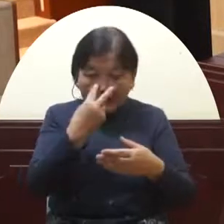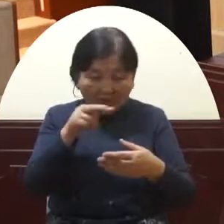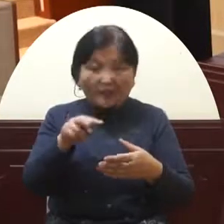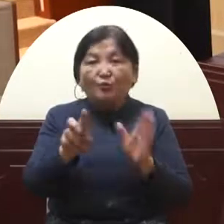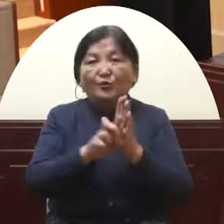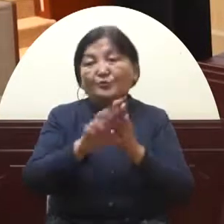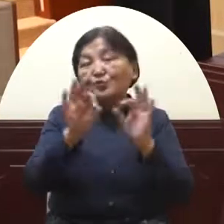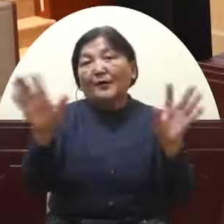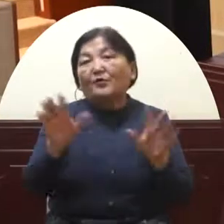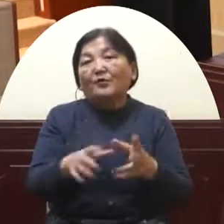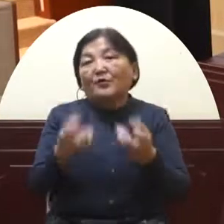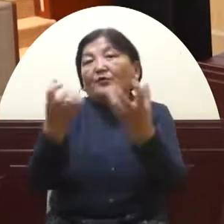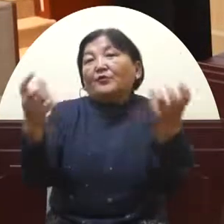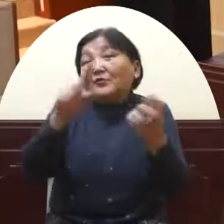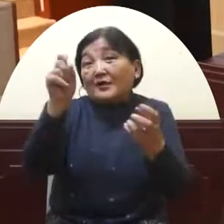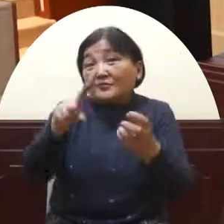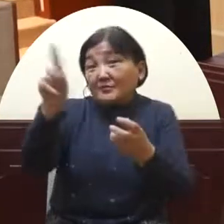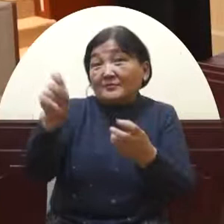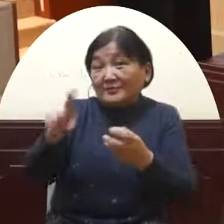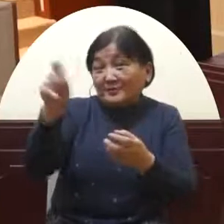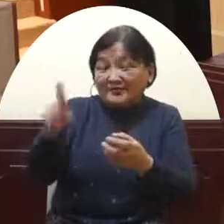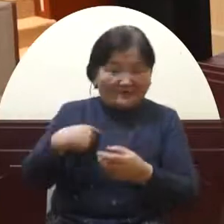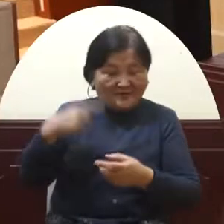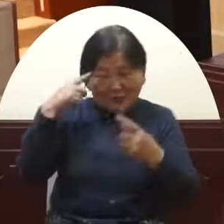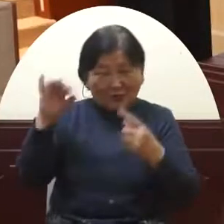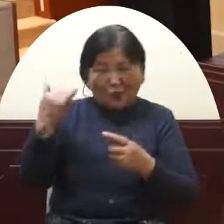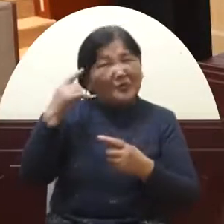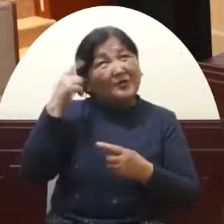Их олон асуултууд зэрэг тавигдчихад юу хийлээгээд.